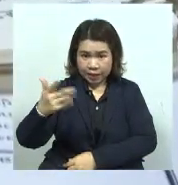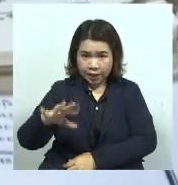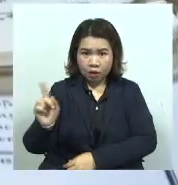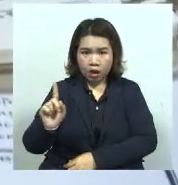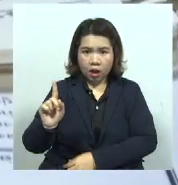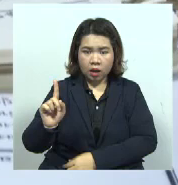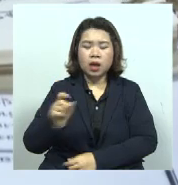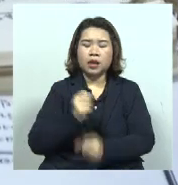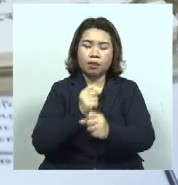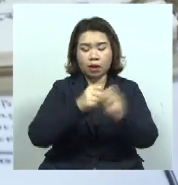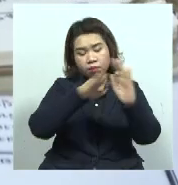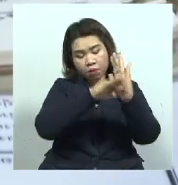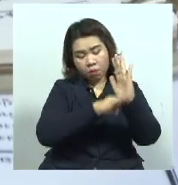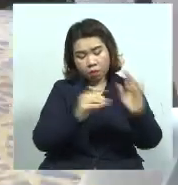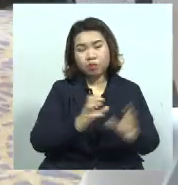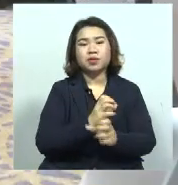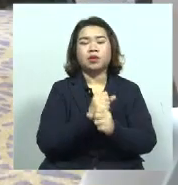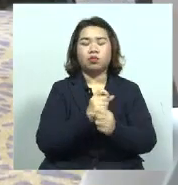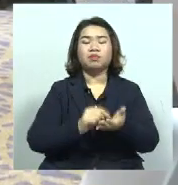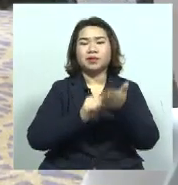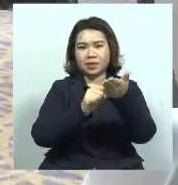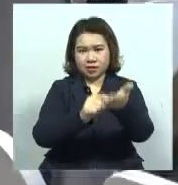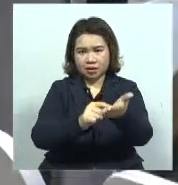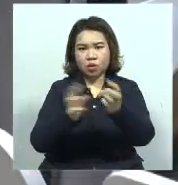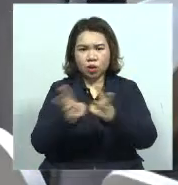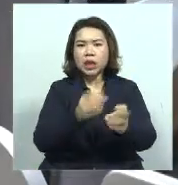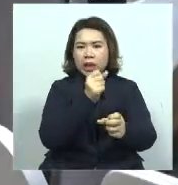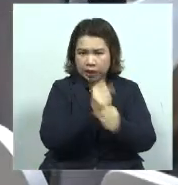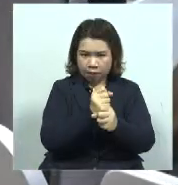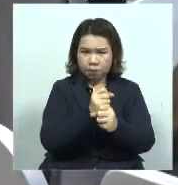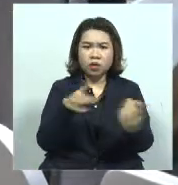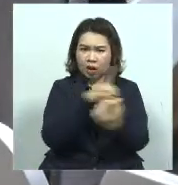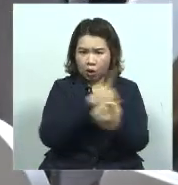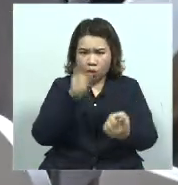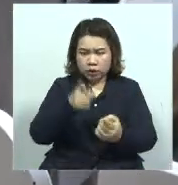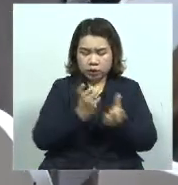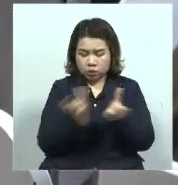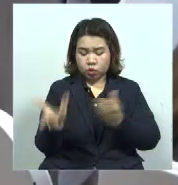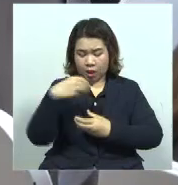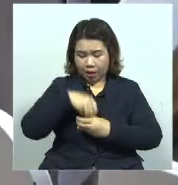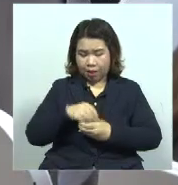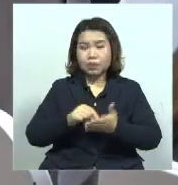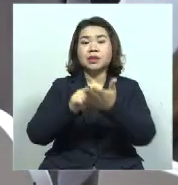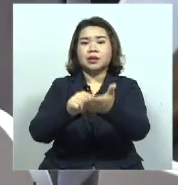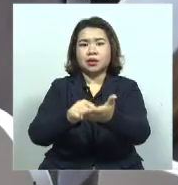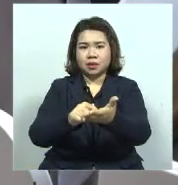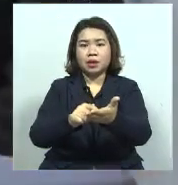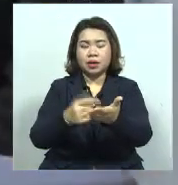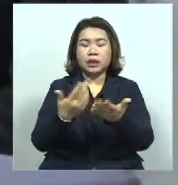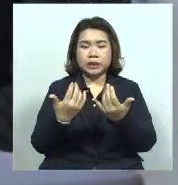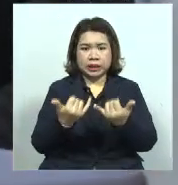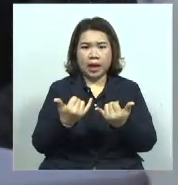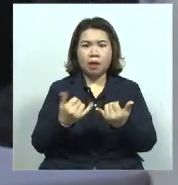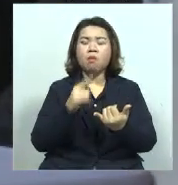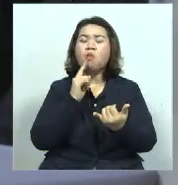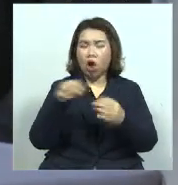ะครับจะมีการสรุปข้อมูลเพื่อนำเสนอเป็นแนวทางปฏิบัติสร้างสังคมคุณธรรมให้กับรัฐบาลภายในงานสัมมนาคุณธรรมครั้